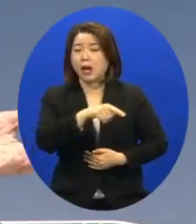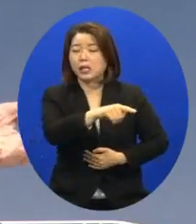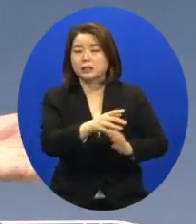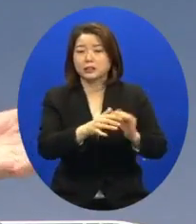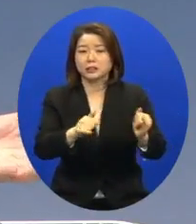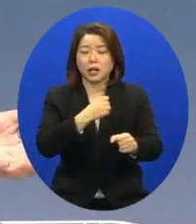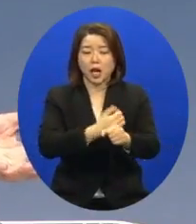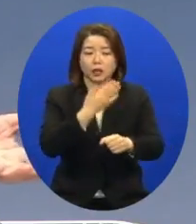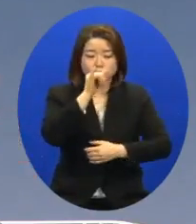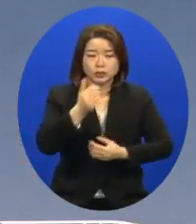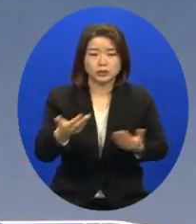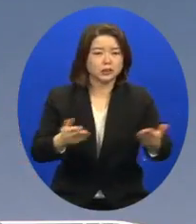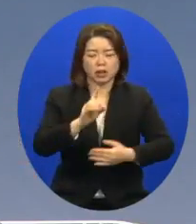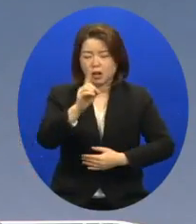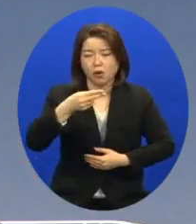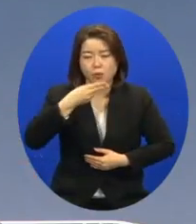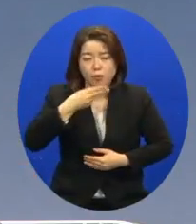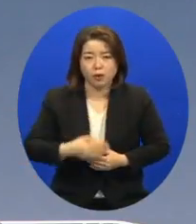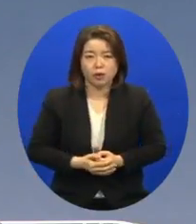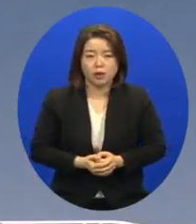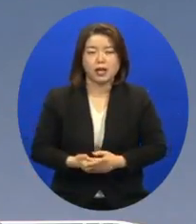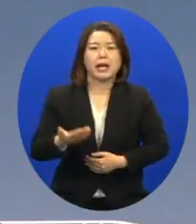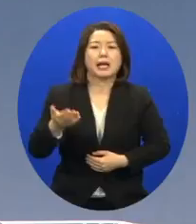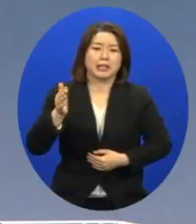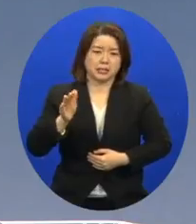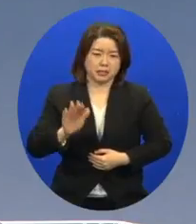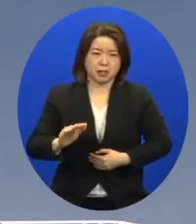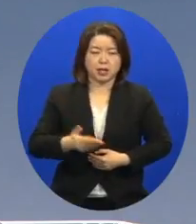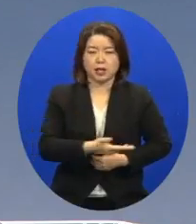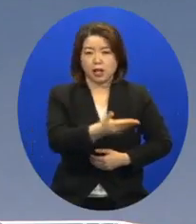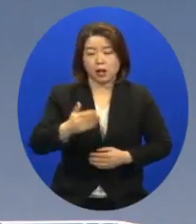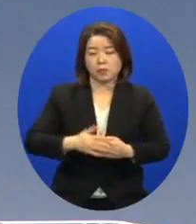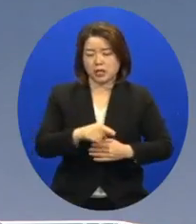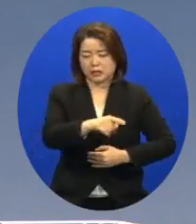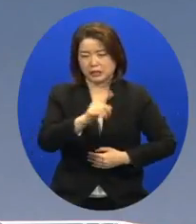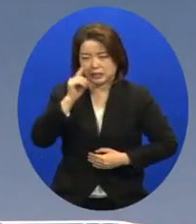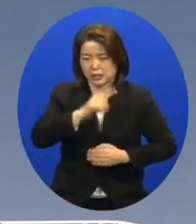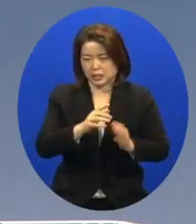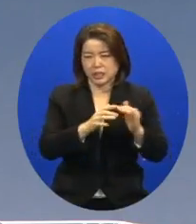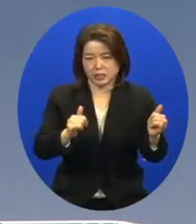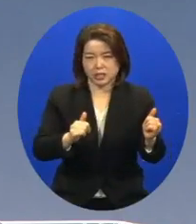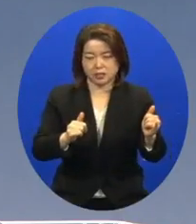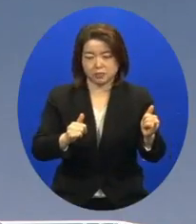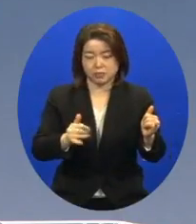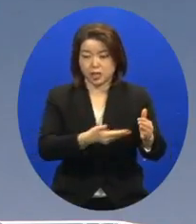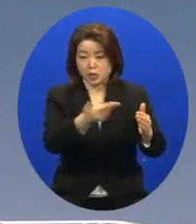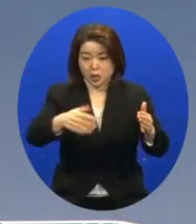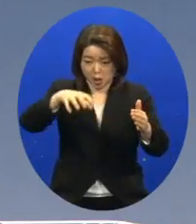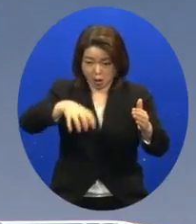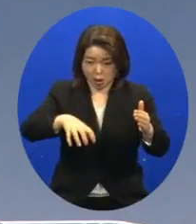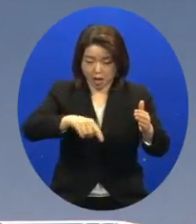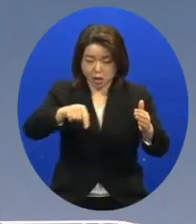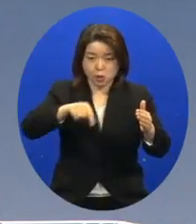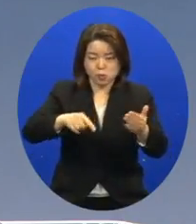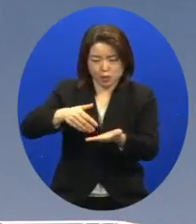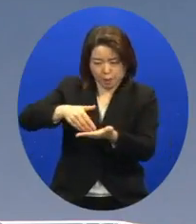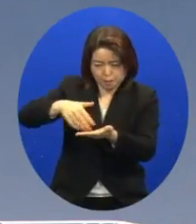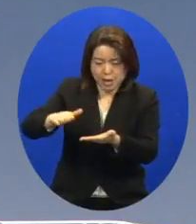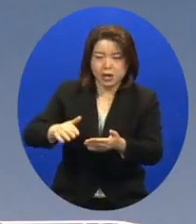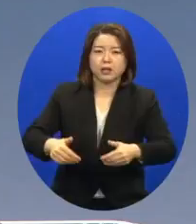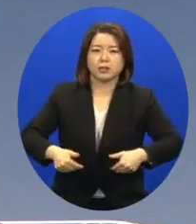할 수 있는 일은 없습니다 그러나 여러분은 그 악한 사람을 여러분 가운데서 매 쪼